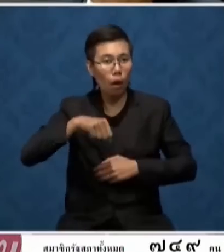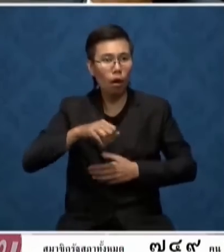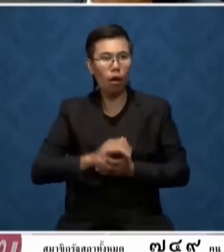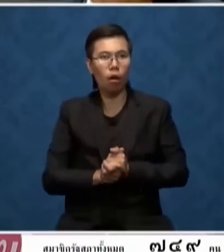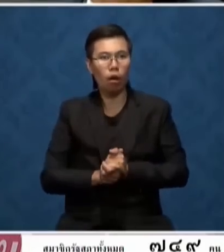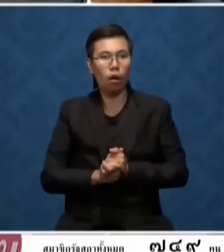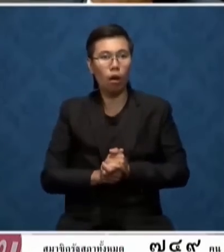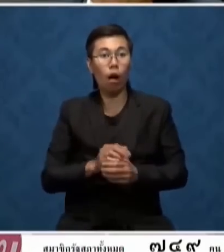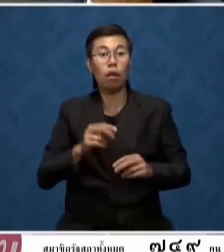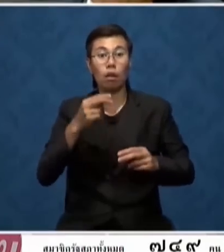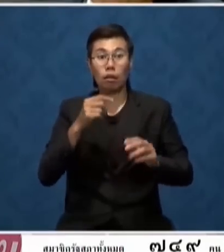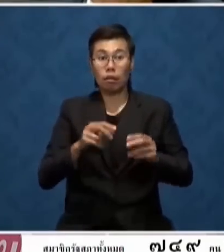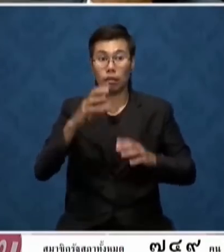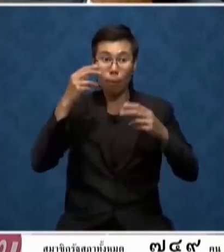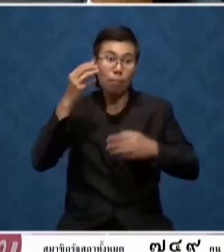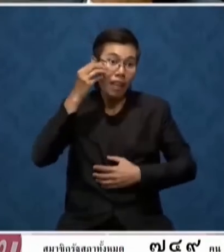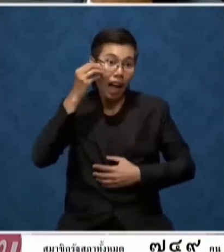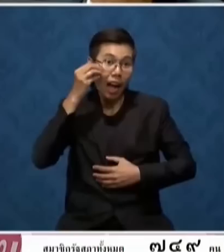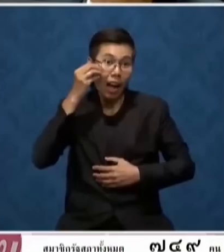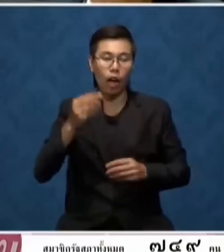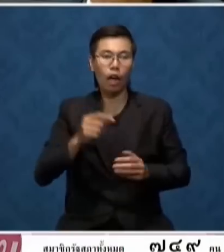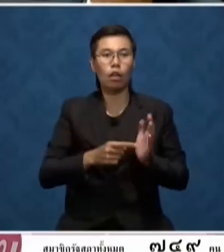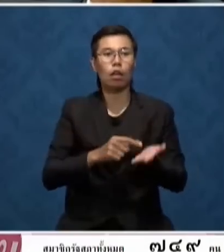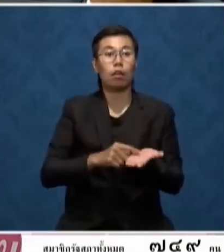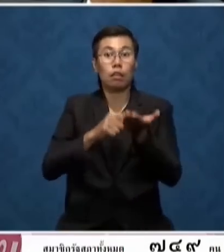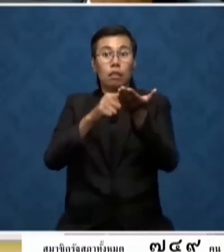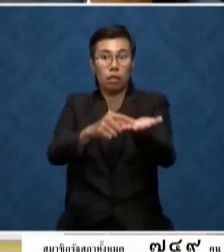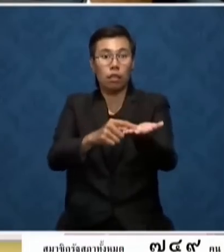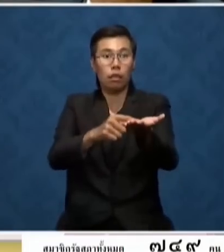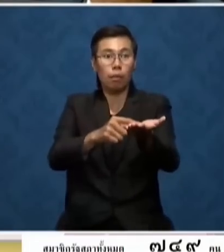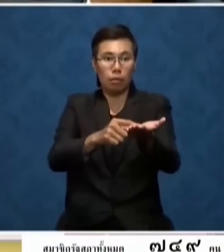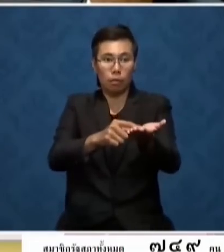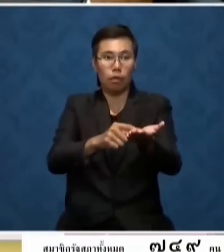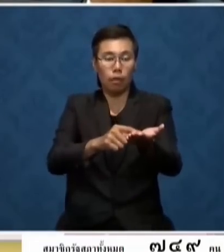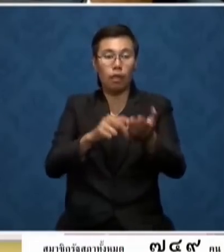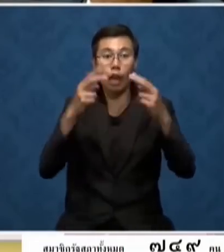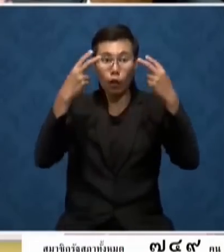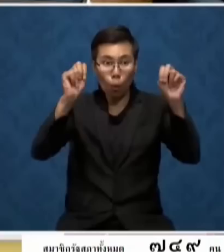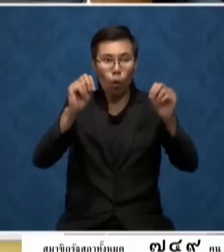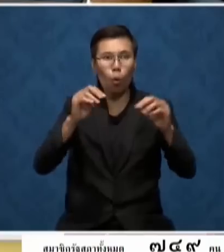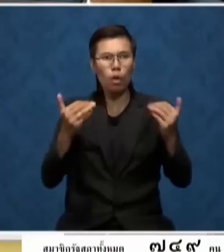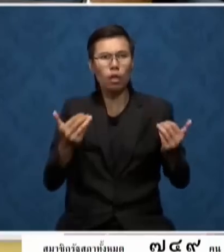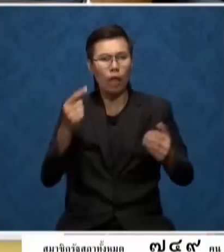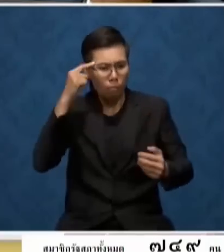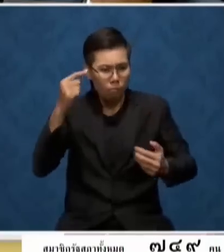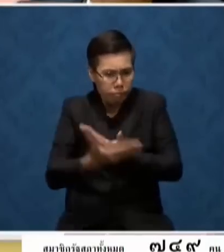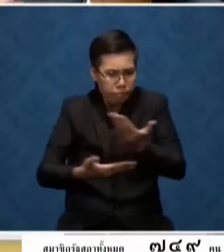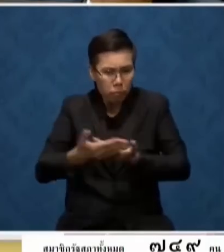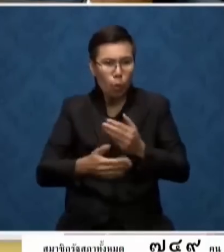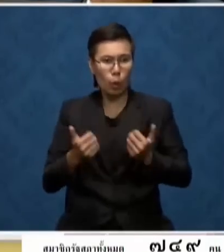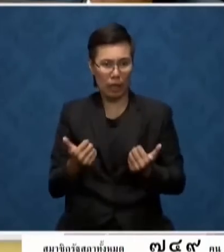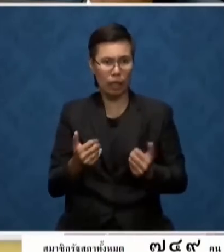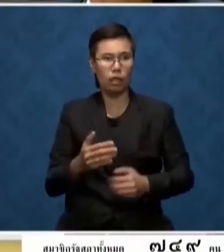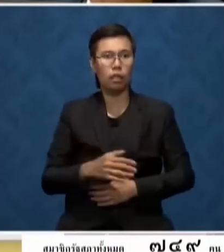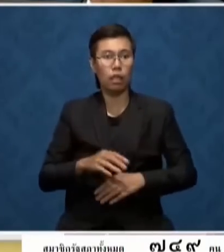เสนอคุณพิธาลิ้มเจริญรัตน์เป็นนายกรัฐมนตรีเนี่ยมันคือญัตติฉะนั้นเราไม่ต้องไปพิจารณาต่อเลยครับวันนี้เนี่ยท่านยอมรับเลยครับ